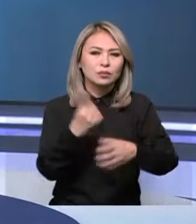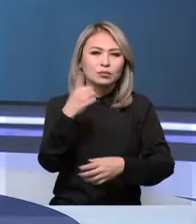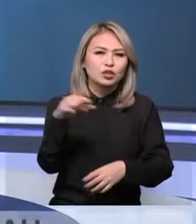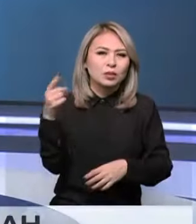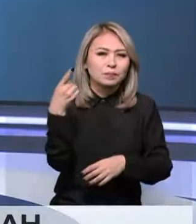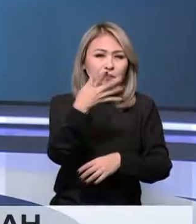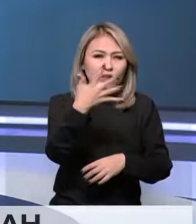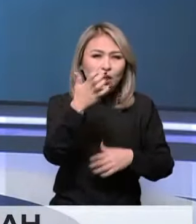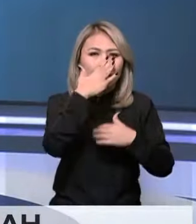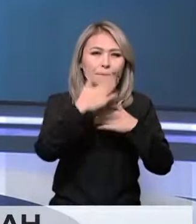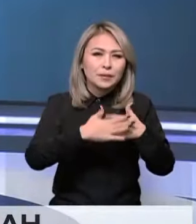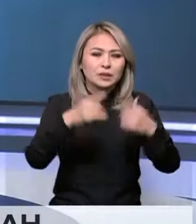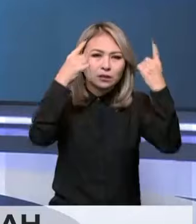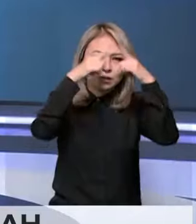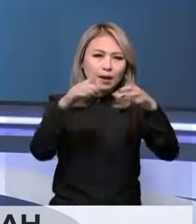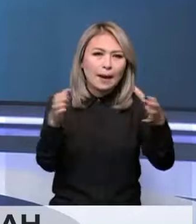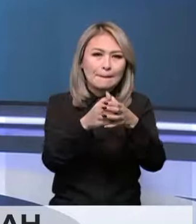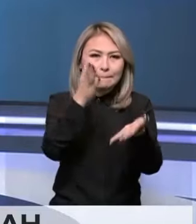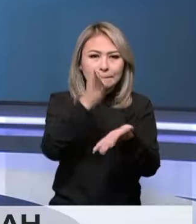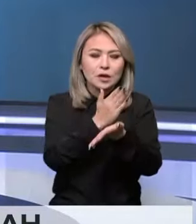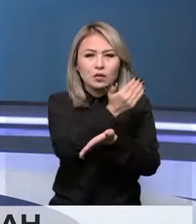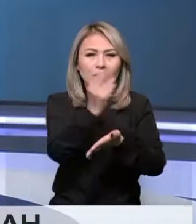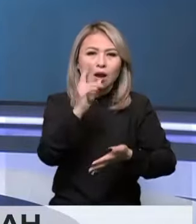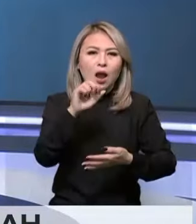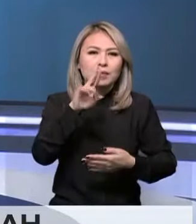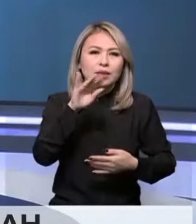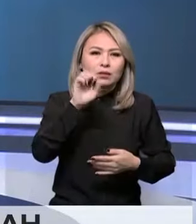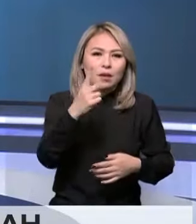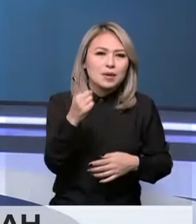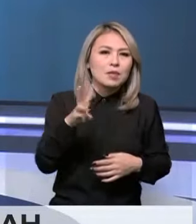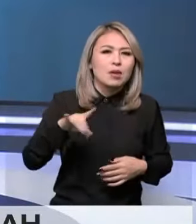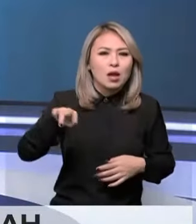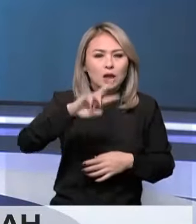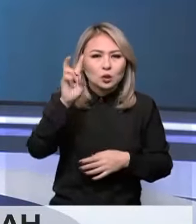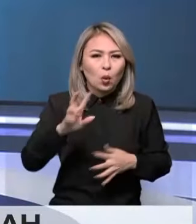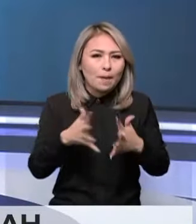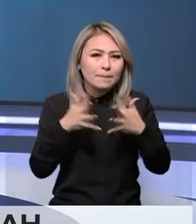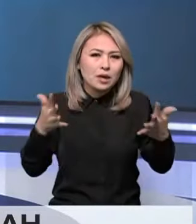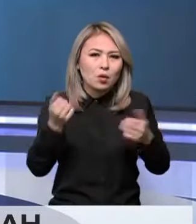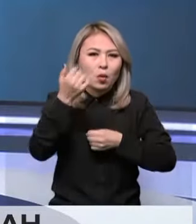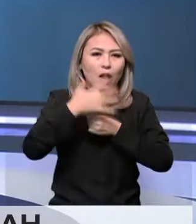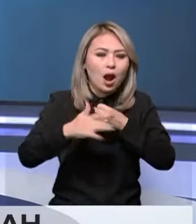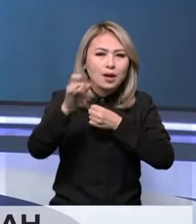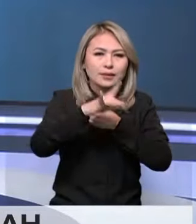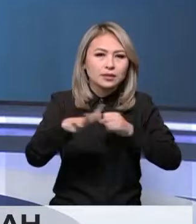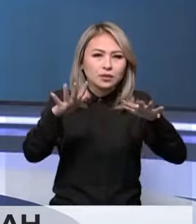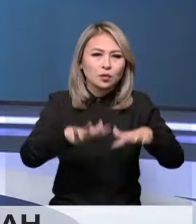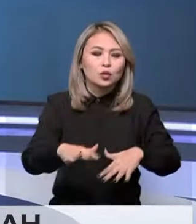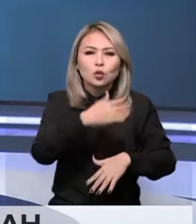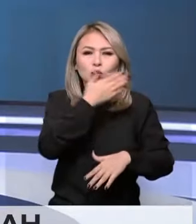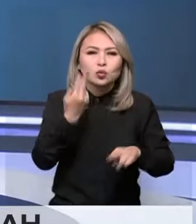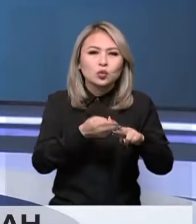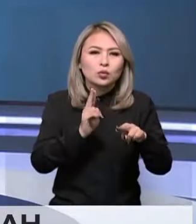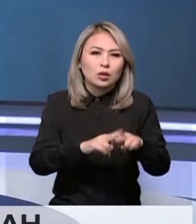Әлемде 1,5 мыңға жуық технологиялық компания бар. Олардың капиталы 1 миллиард доллардан асады. Бірақ арасында Орталық